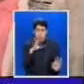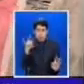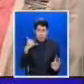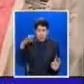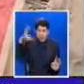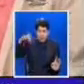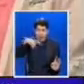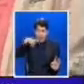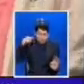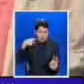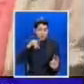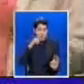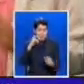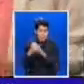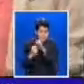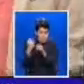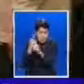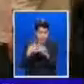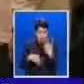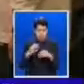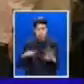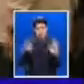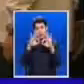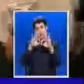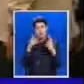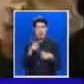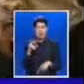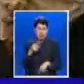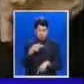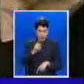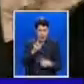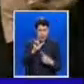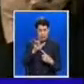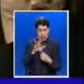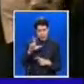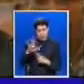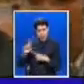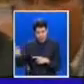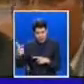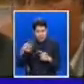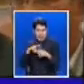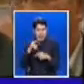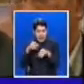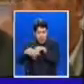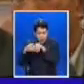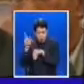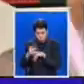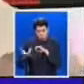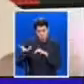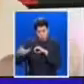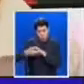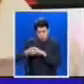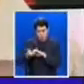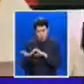ถานการณ์ในช่วงหน้าปีเนี่ยเป็นเรื่องสำคัญที่สุดนะครับส่วนนาปรังเนี่ยก็จะต้องขอความร่วมมือกัน ครับ คงไม่ใช่ว่าทำไม่